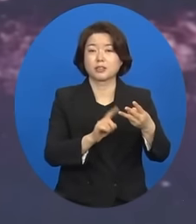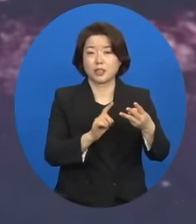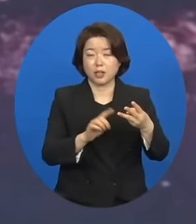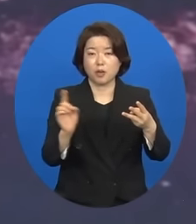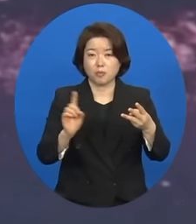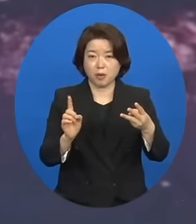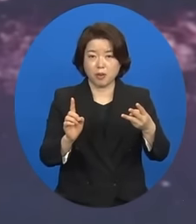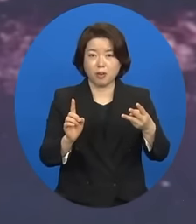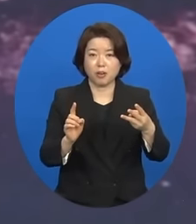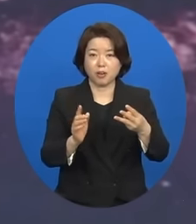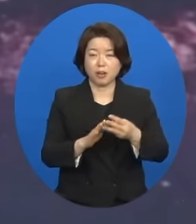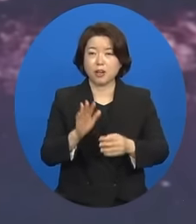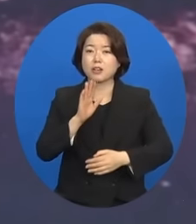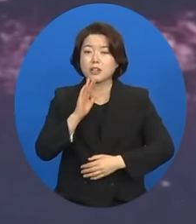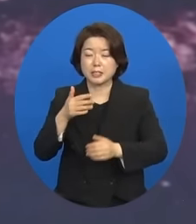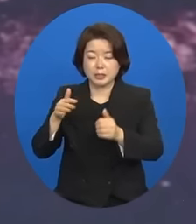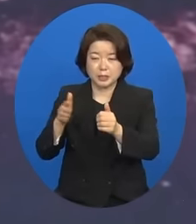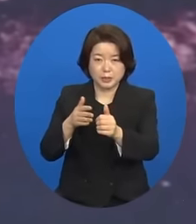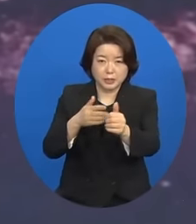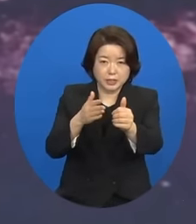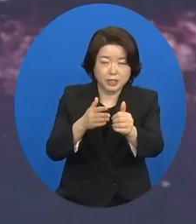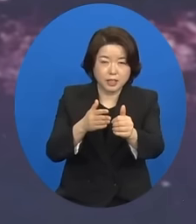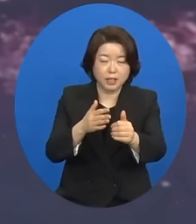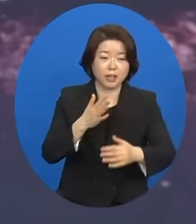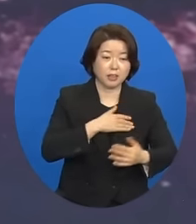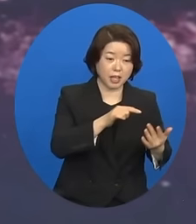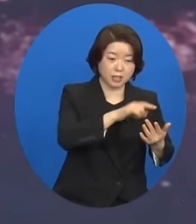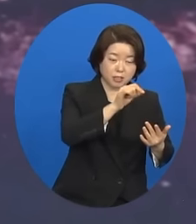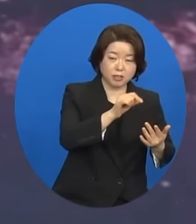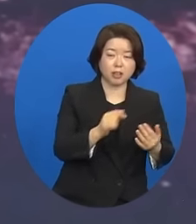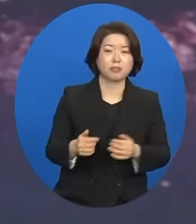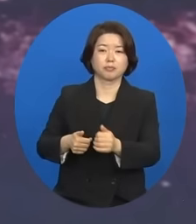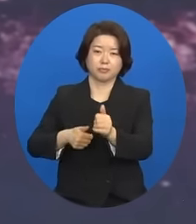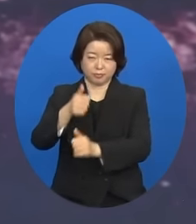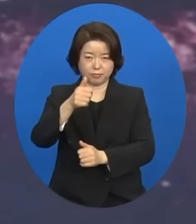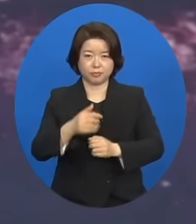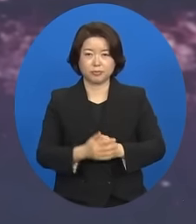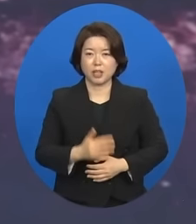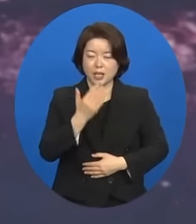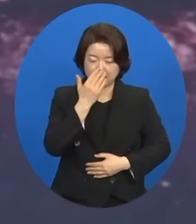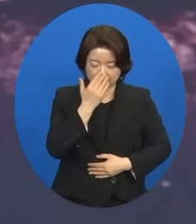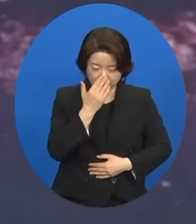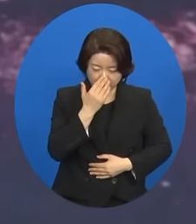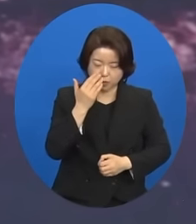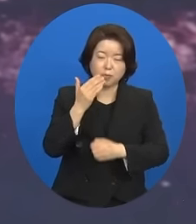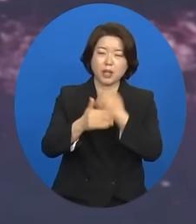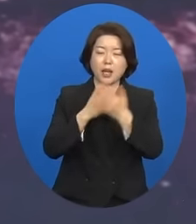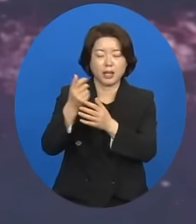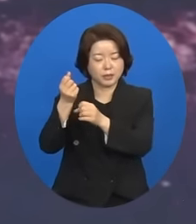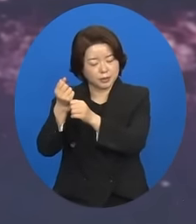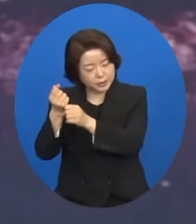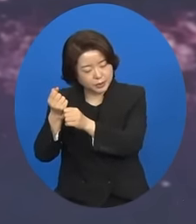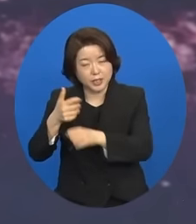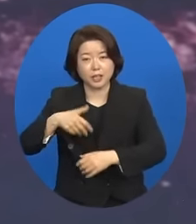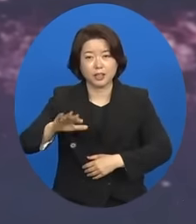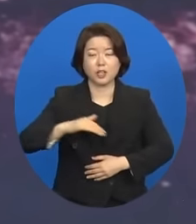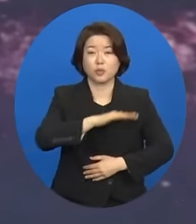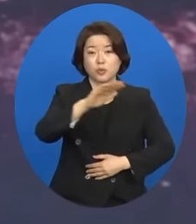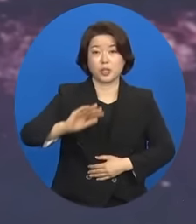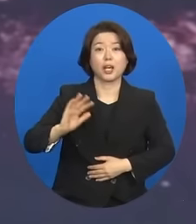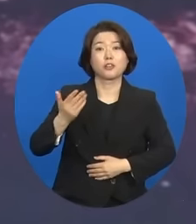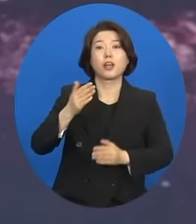번째 섭리가 선택 을이는 것 겸손함으로 하나님께 의지하며 나가는 우리가 되었을